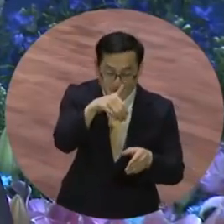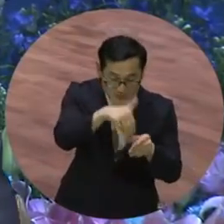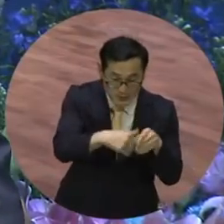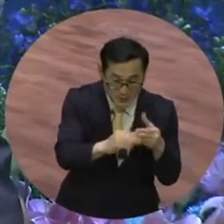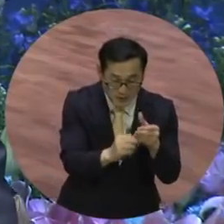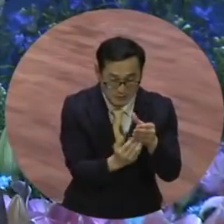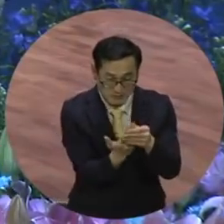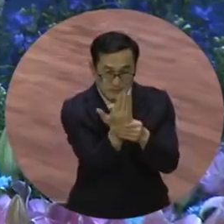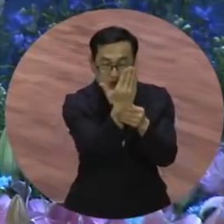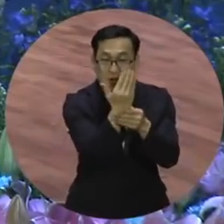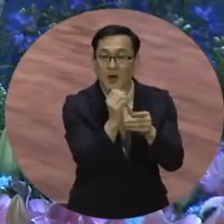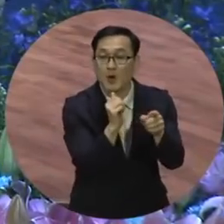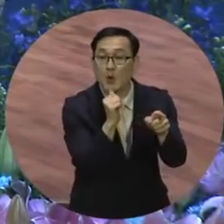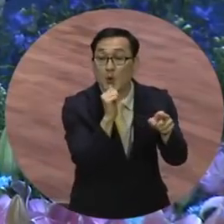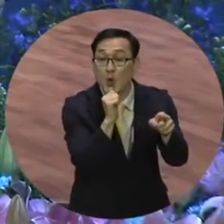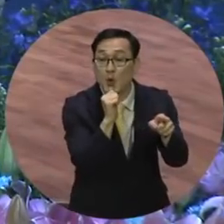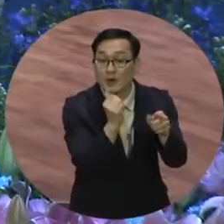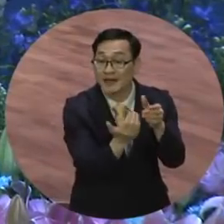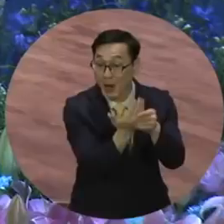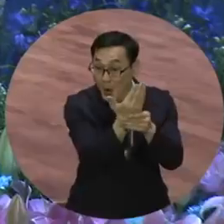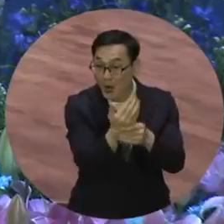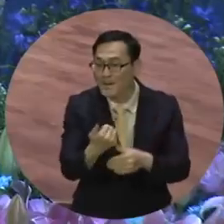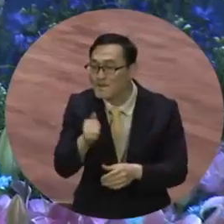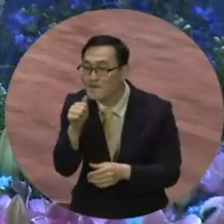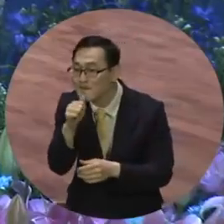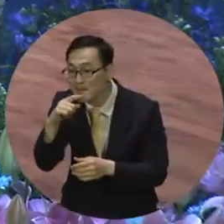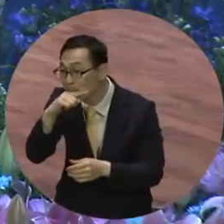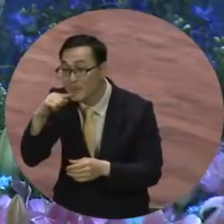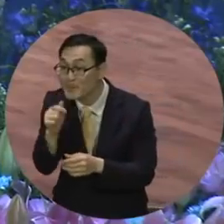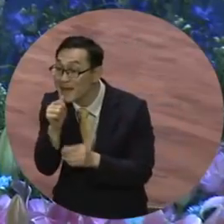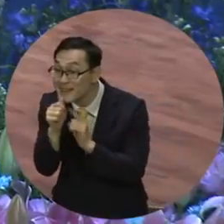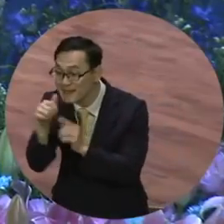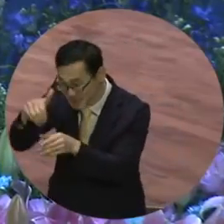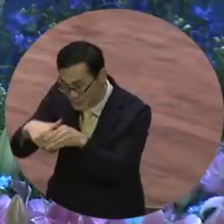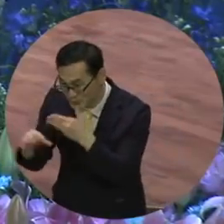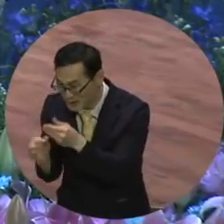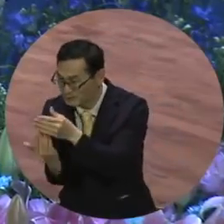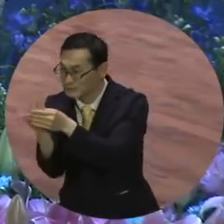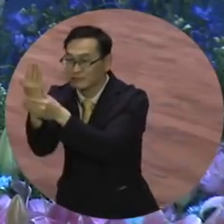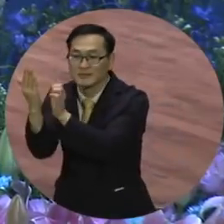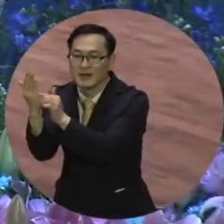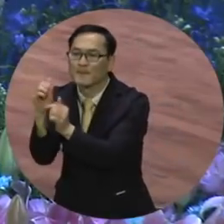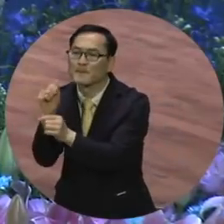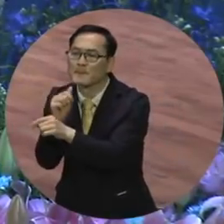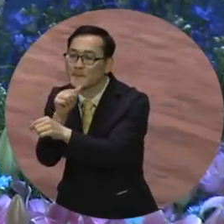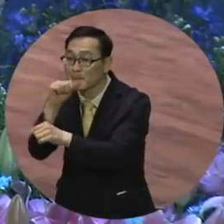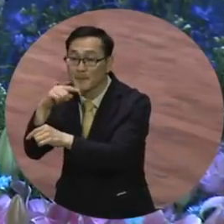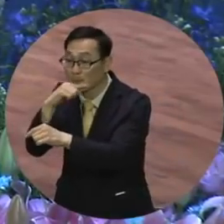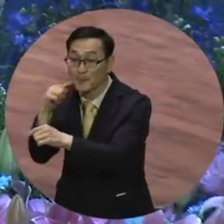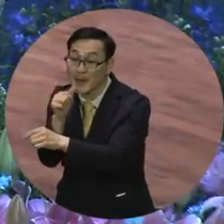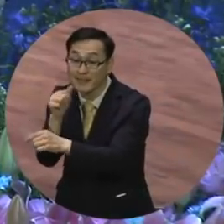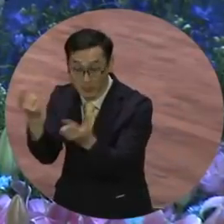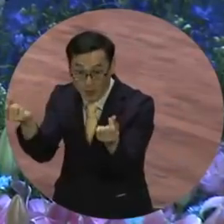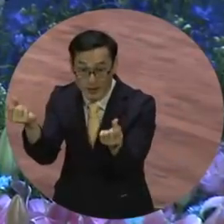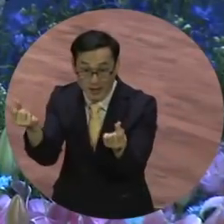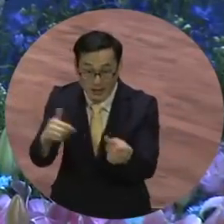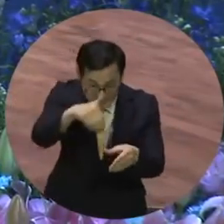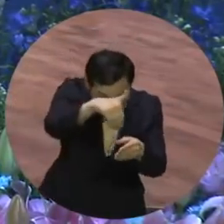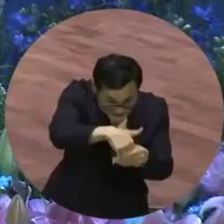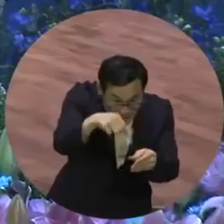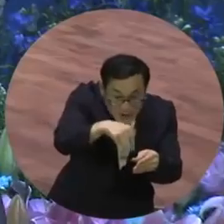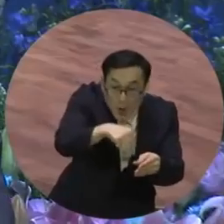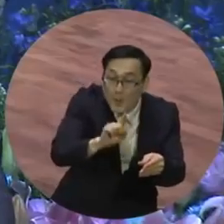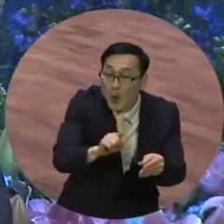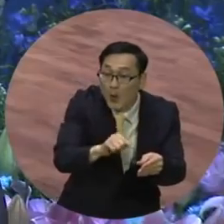데 팥 난다. 이런 속담이 있듯이요. 처음에 무엇을 심었느냐. 무엇을 심었느냐.